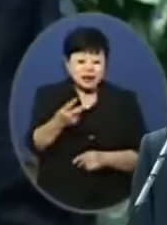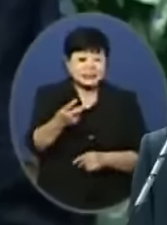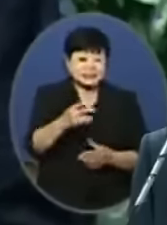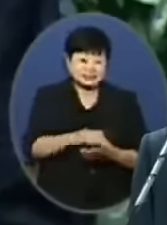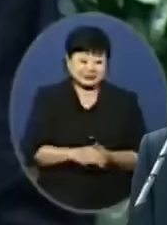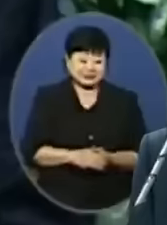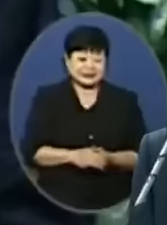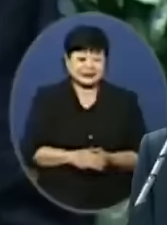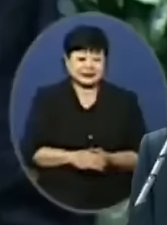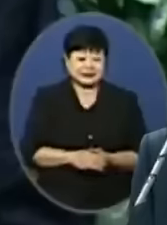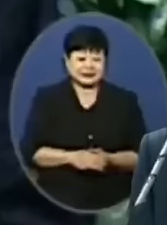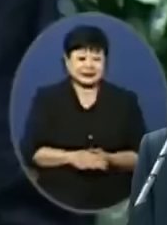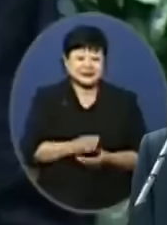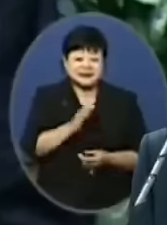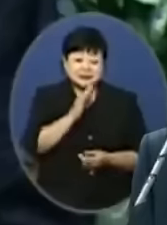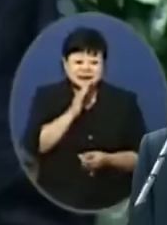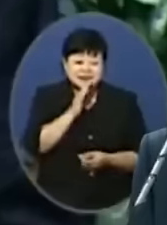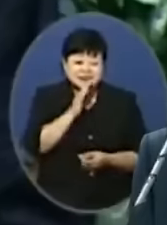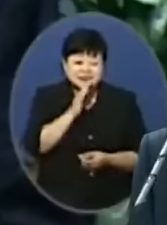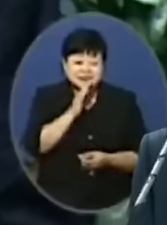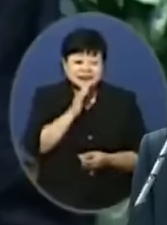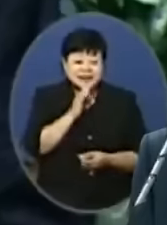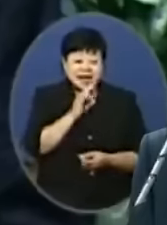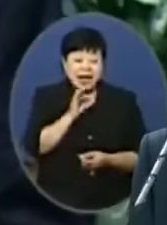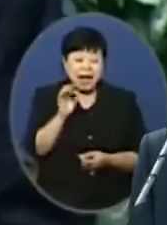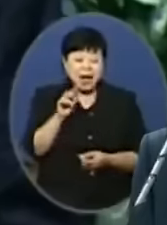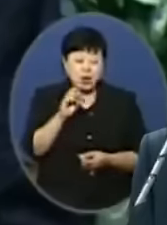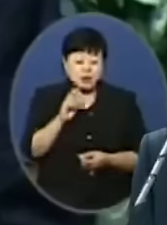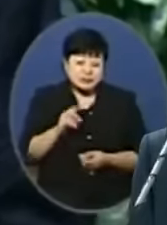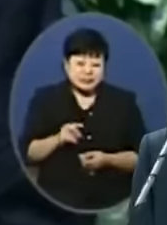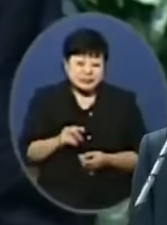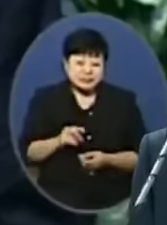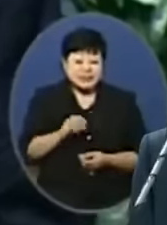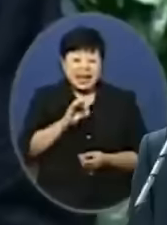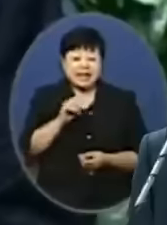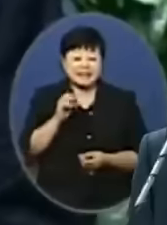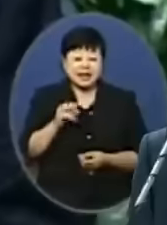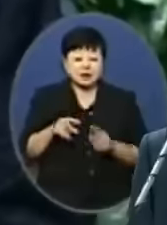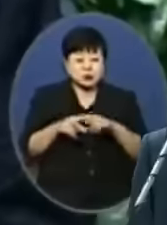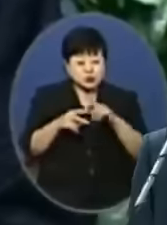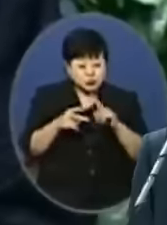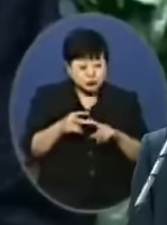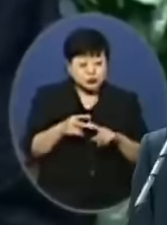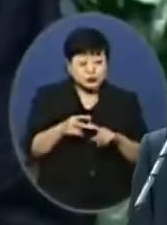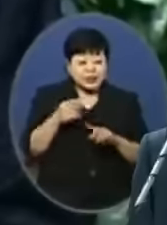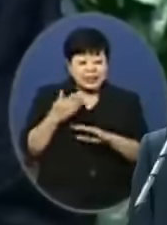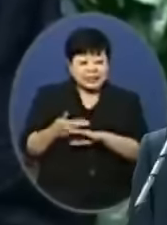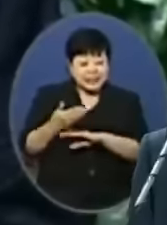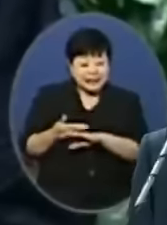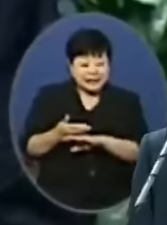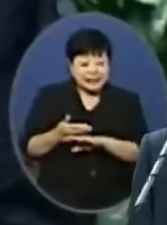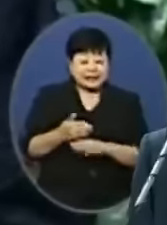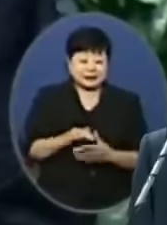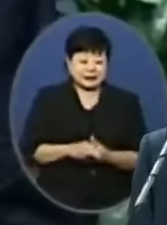있는데요. 알로스라는 말이 있고 헤테레스라는 말이 있습니다. 우리 한국말로는 다 똑같이 다르다고 해석하는데